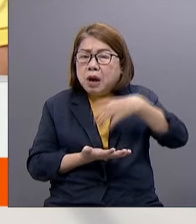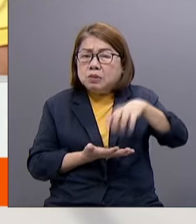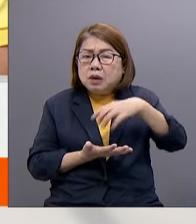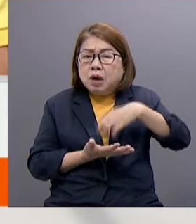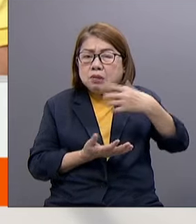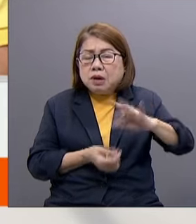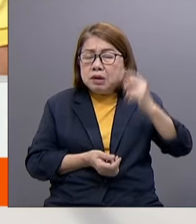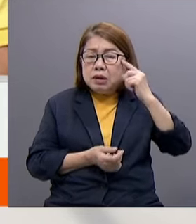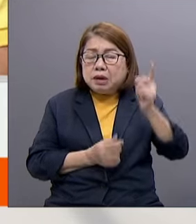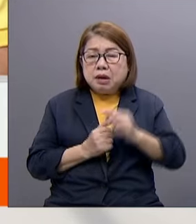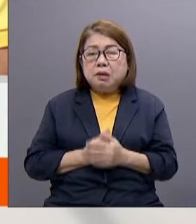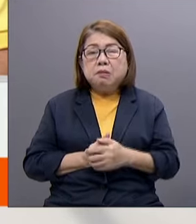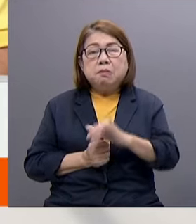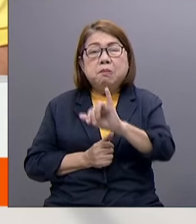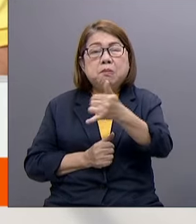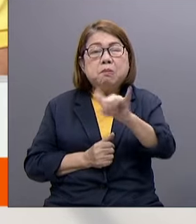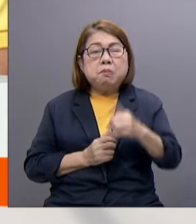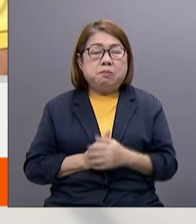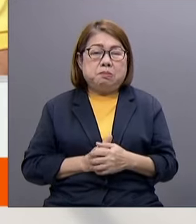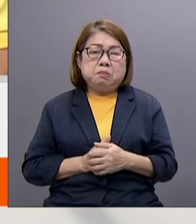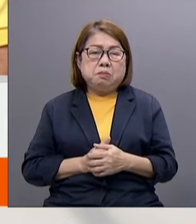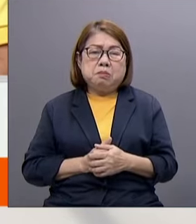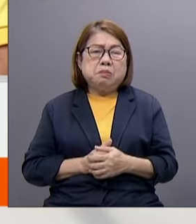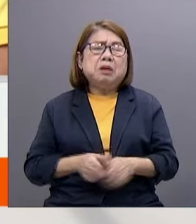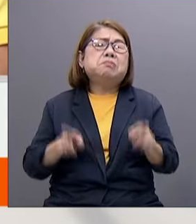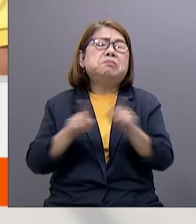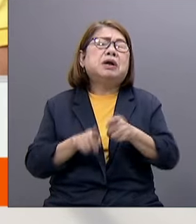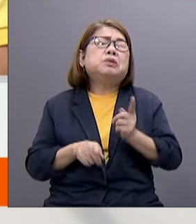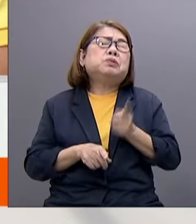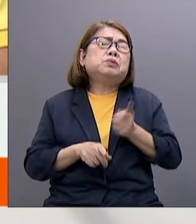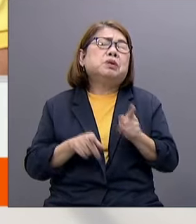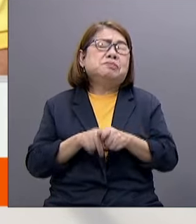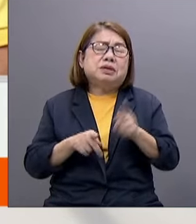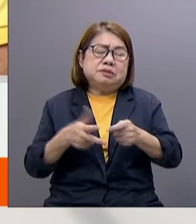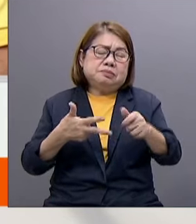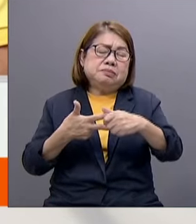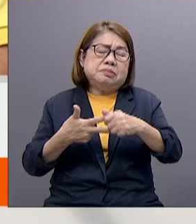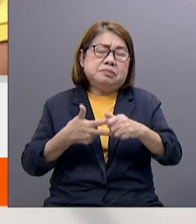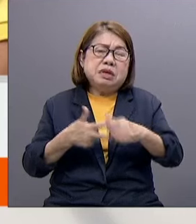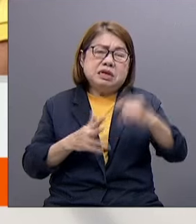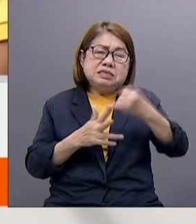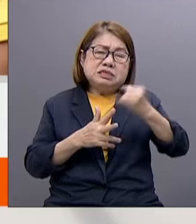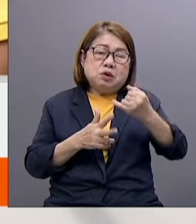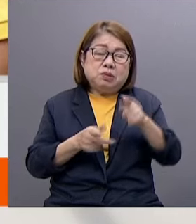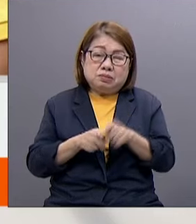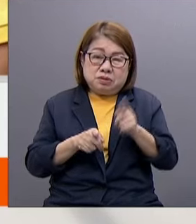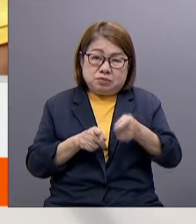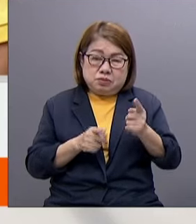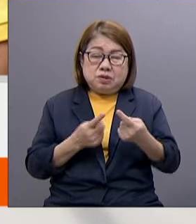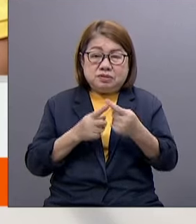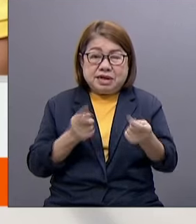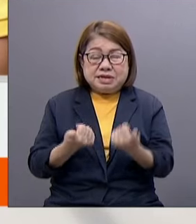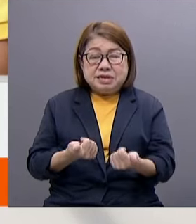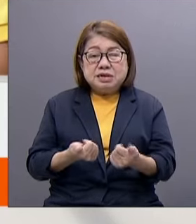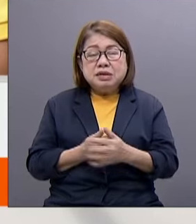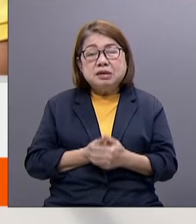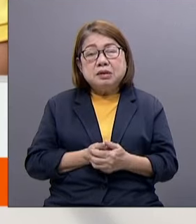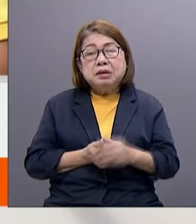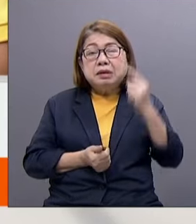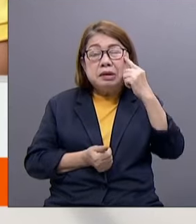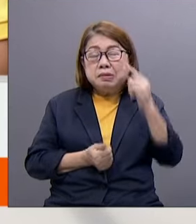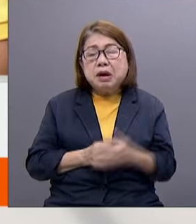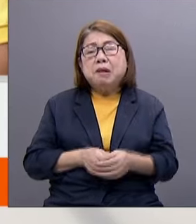จจะไม่ได้มีอะไรที่แปลกแตกต่างไปจากรอบนี้สักเท่าไหร่คำอธิบายที่คิดว่ามันอาจจะไม่ได้แปล